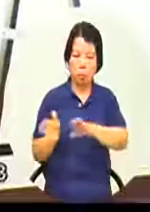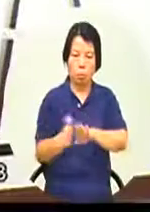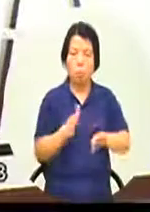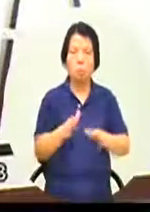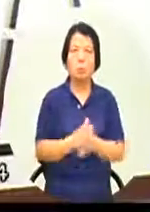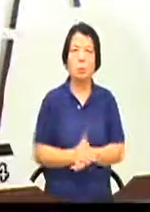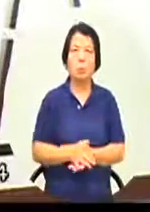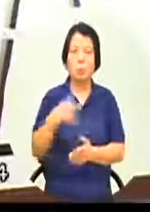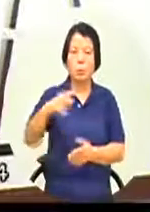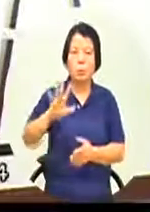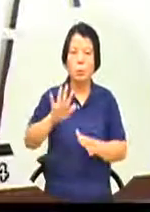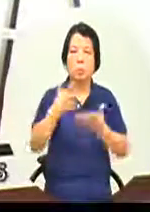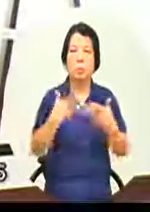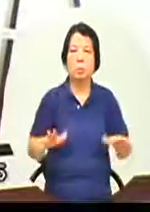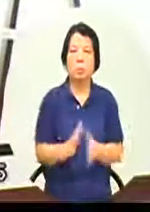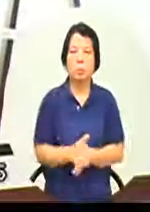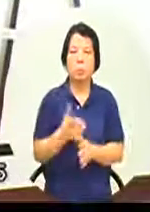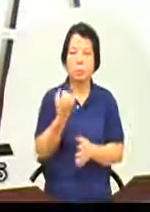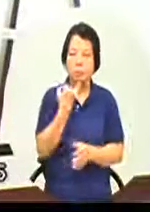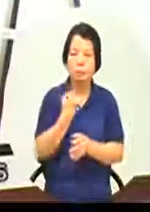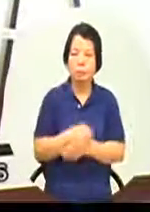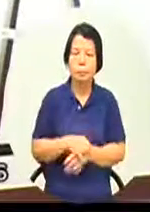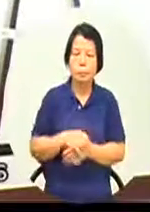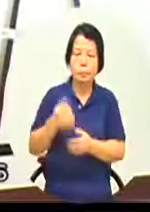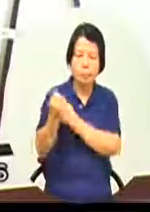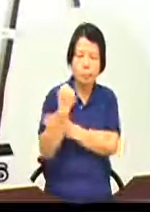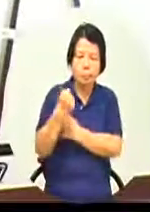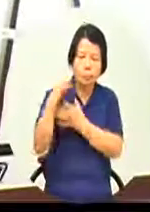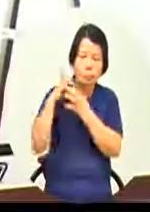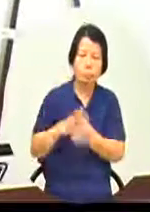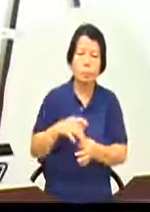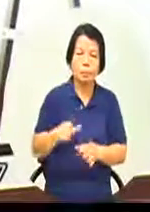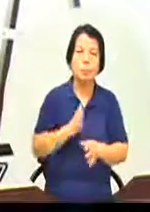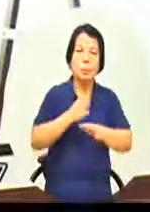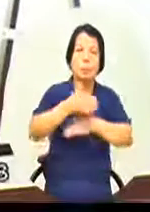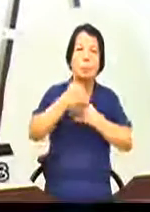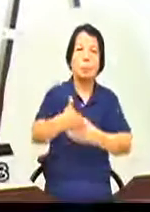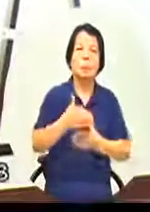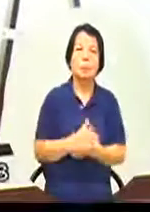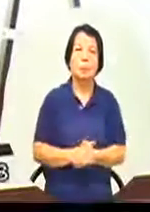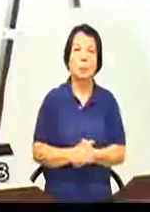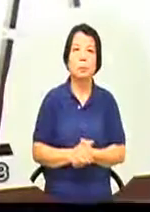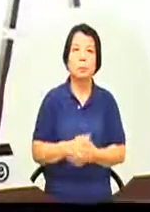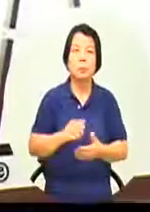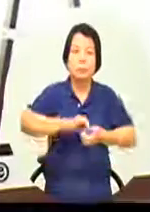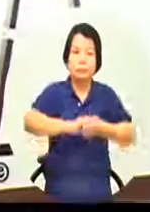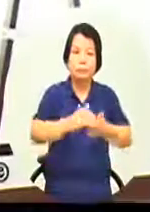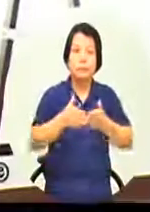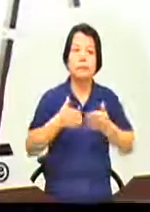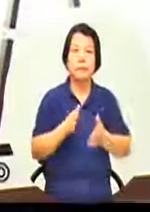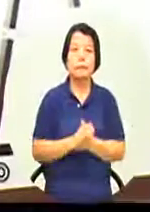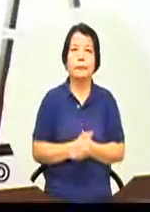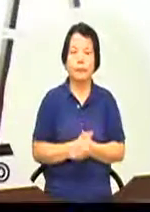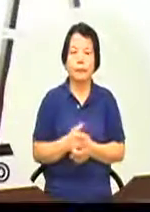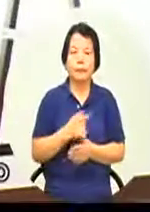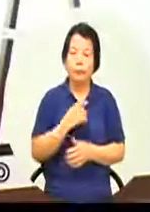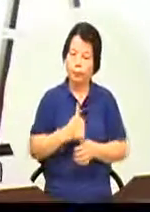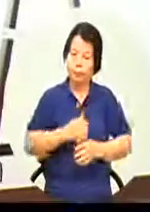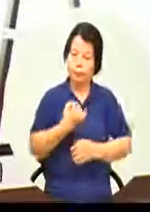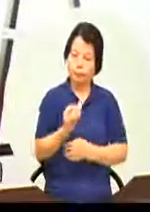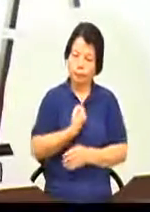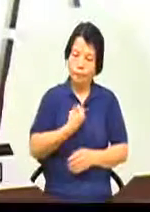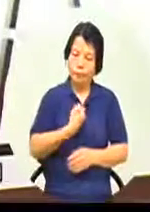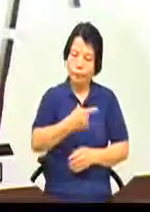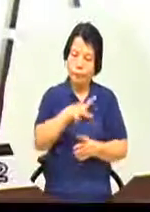以可以在进步的空间吼，这个在每一个过程里面，我觉得就是必须要去虚心的去学习。然